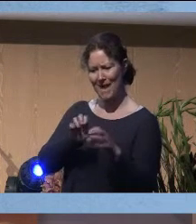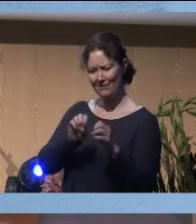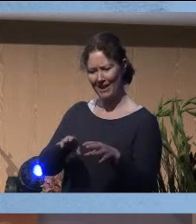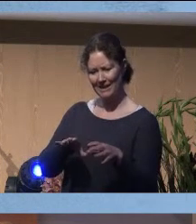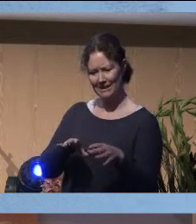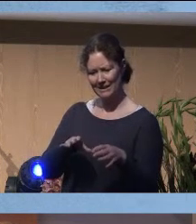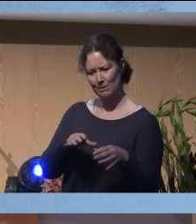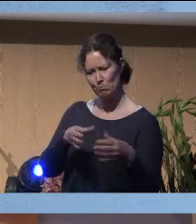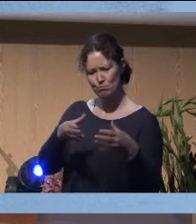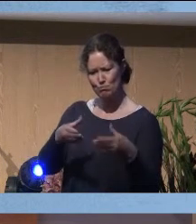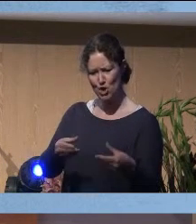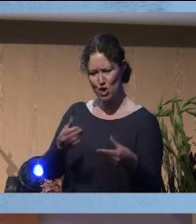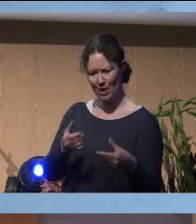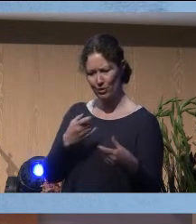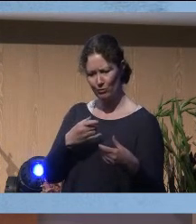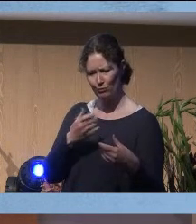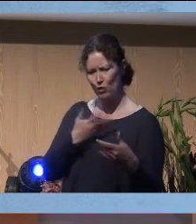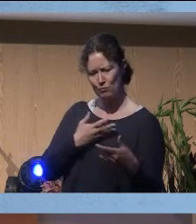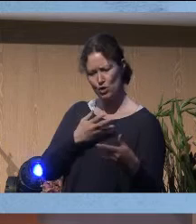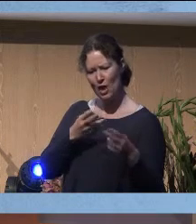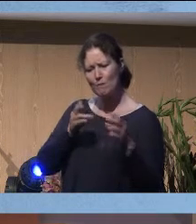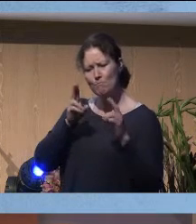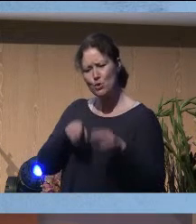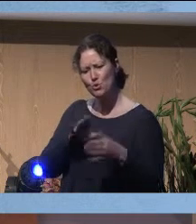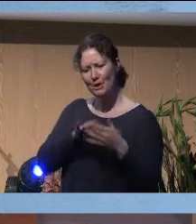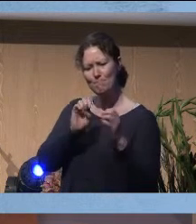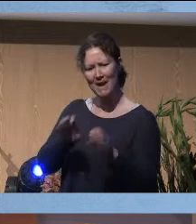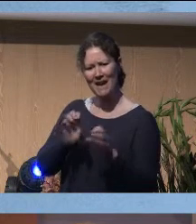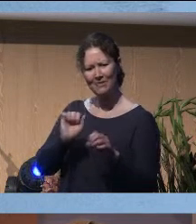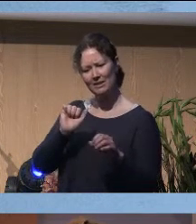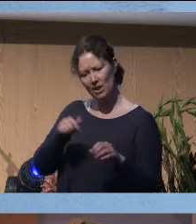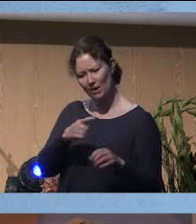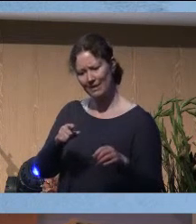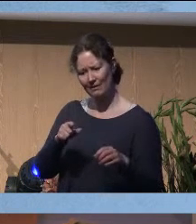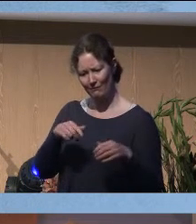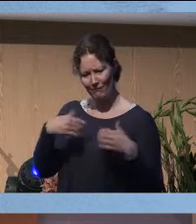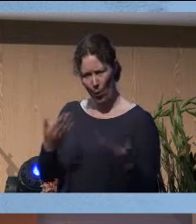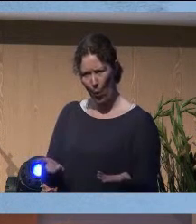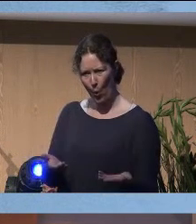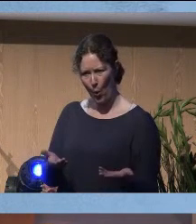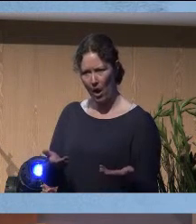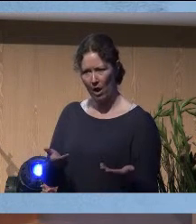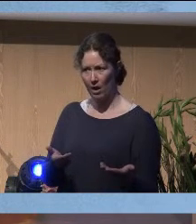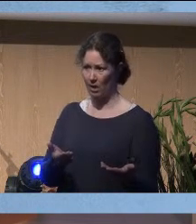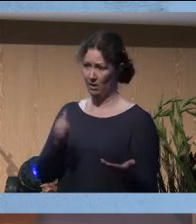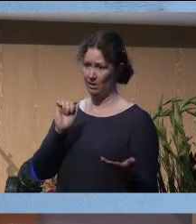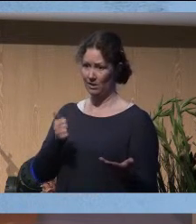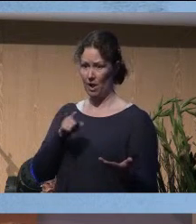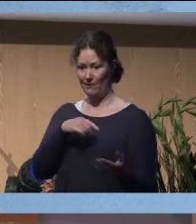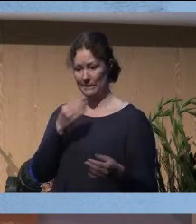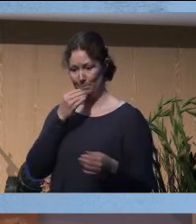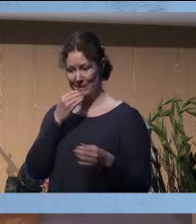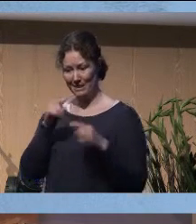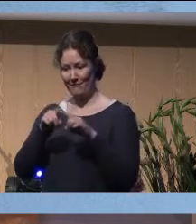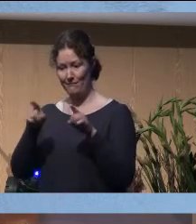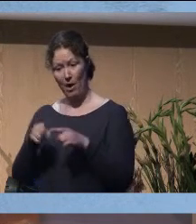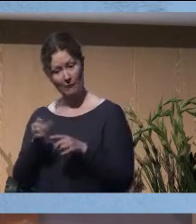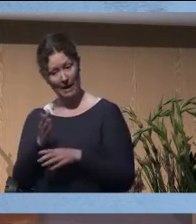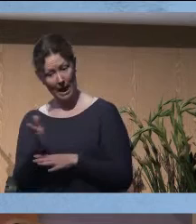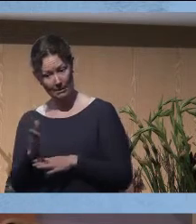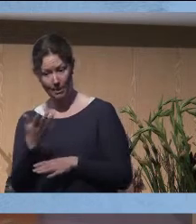brukermedvirkningsmyra? Hvor mye brukermedvirkning skal vi la dem få? Skal